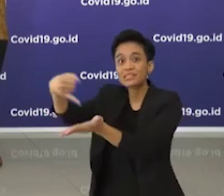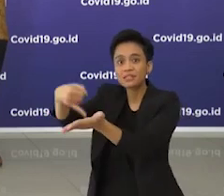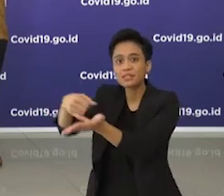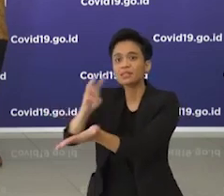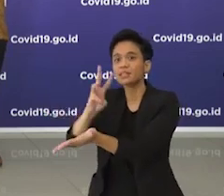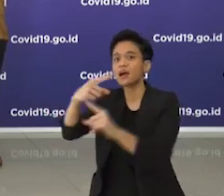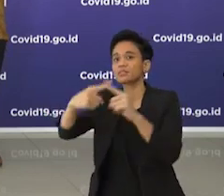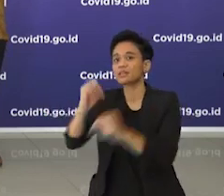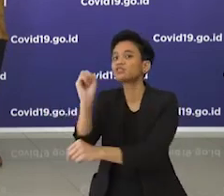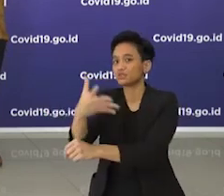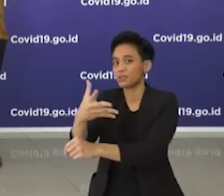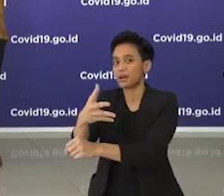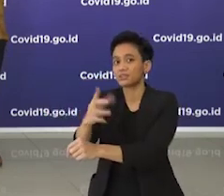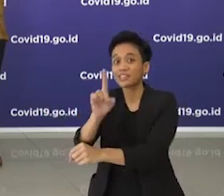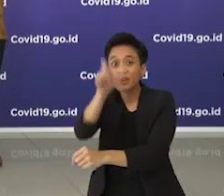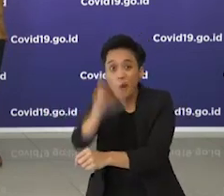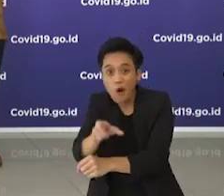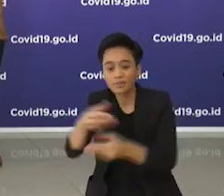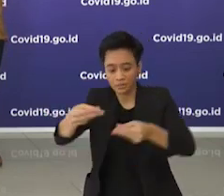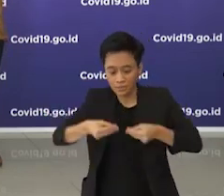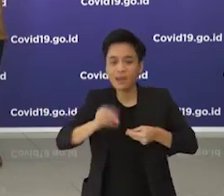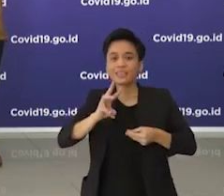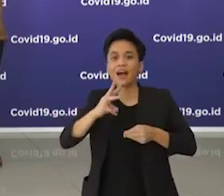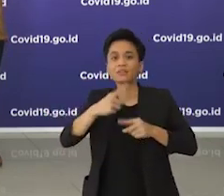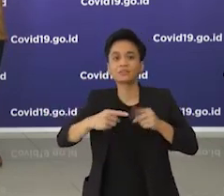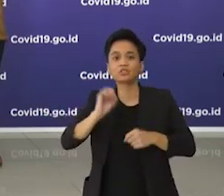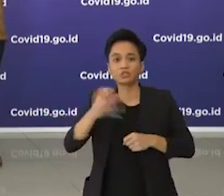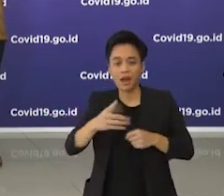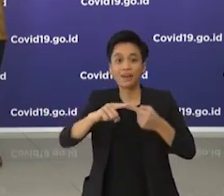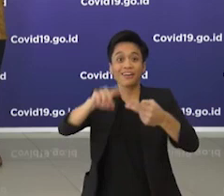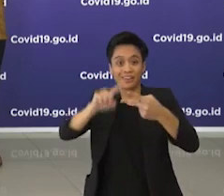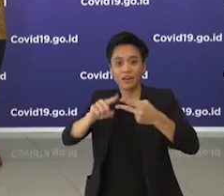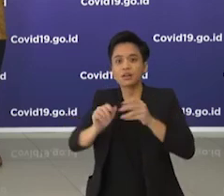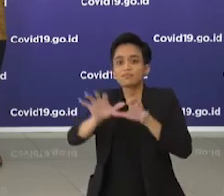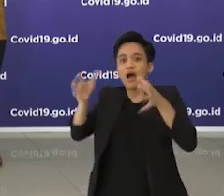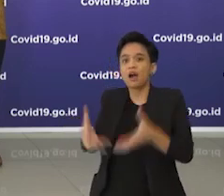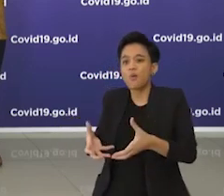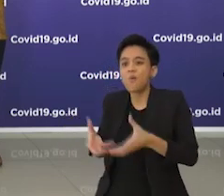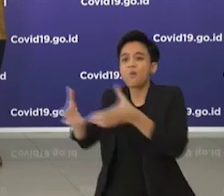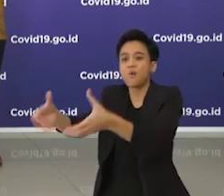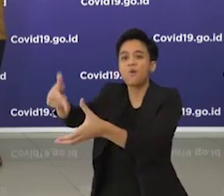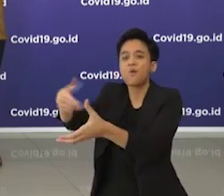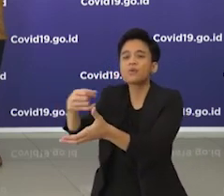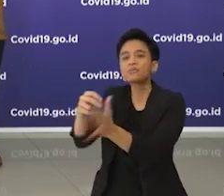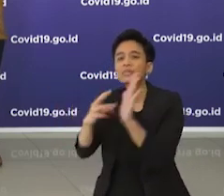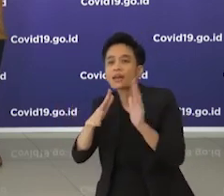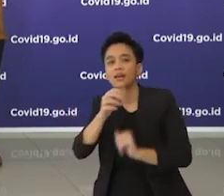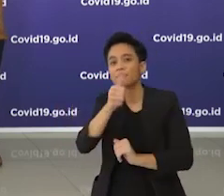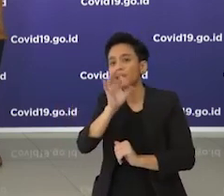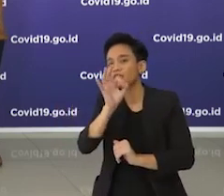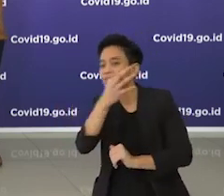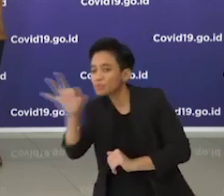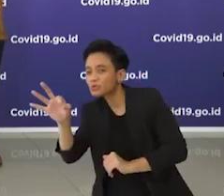lebih per orang Hai bantuan sembako senilai 600ribu rupiah pada beberapa daerah